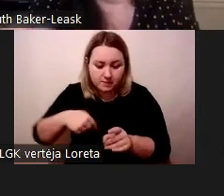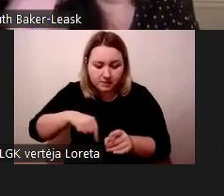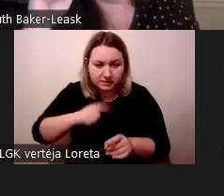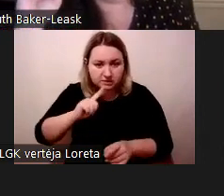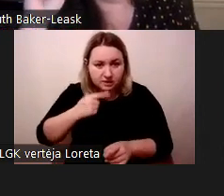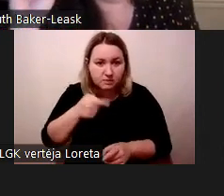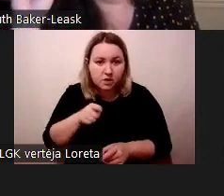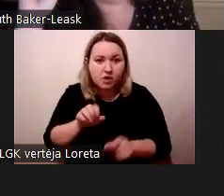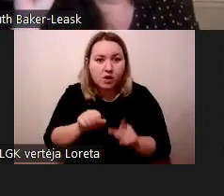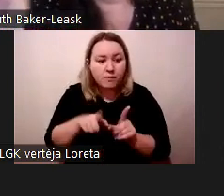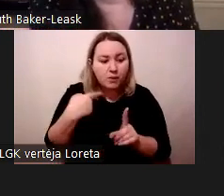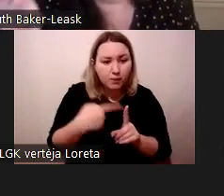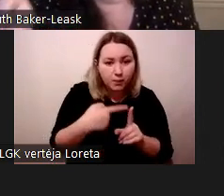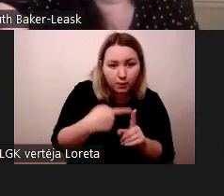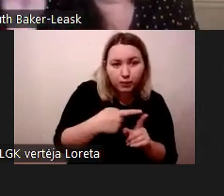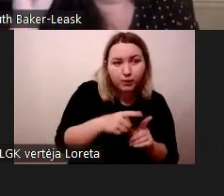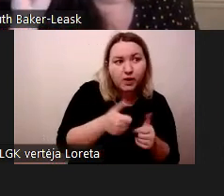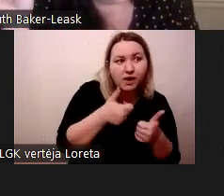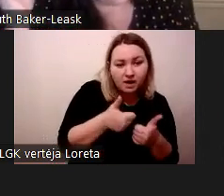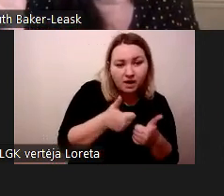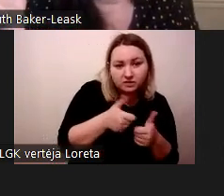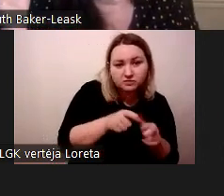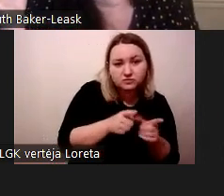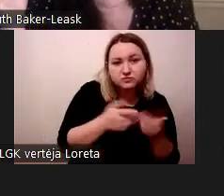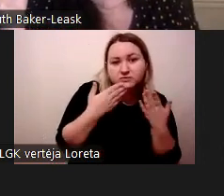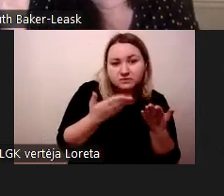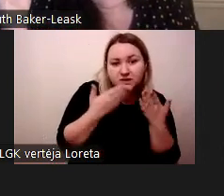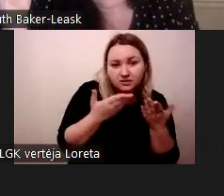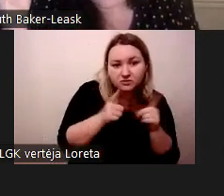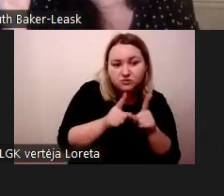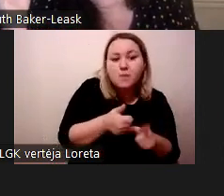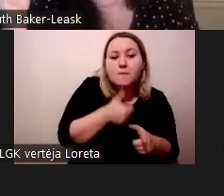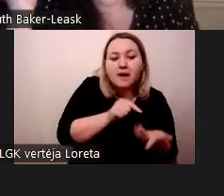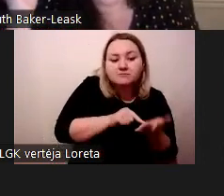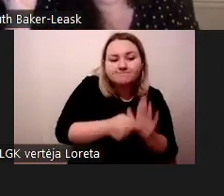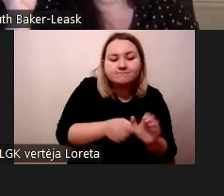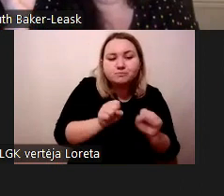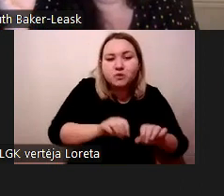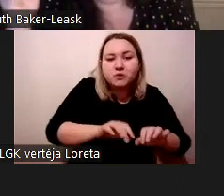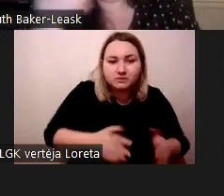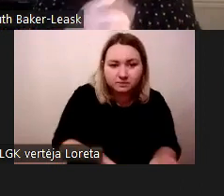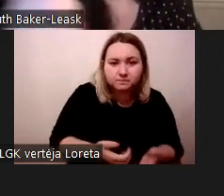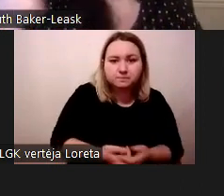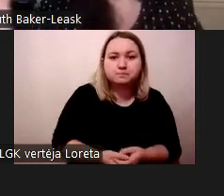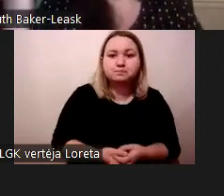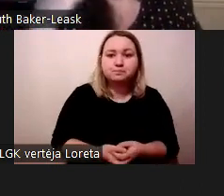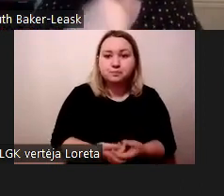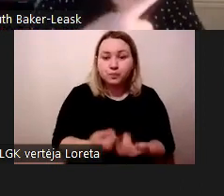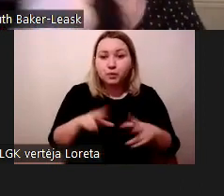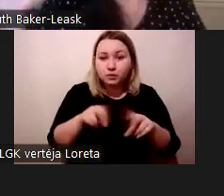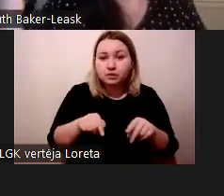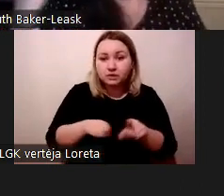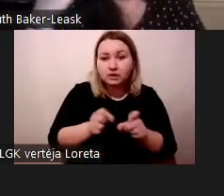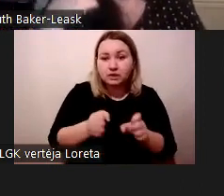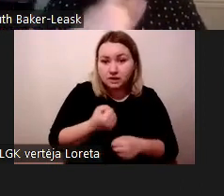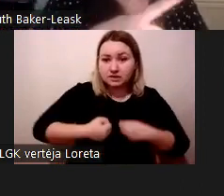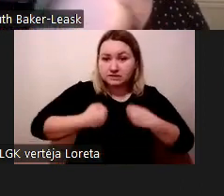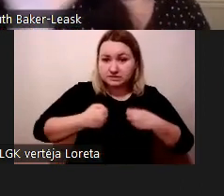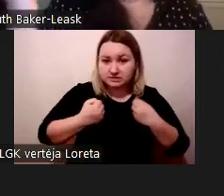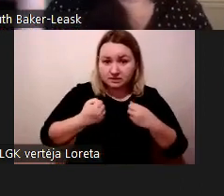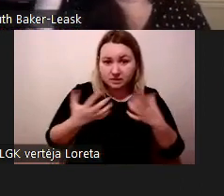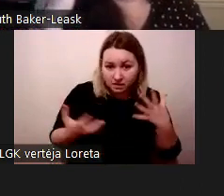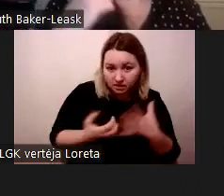apie pozityvius skaitimo pavyzdžius, kurių reikia siekti. Yra siektini, tik tai ne